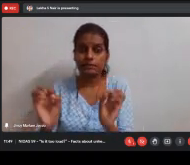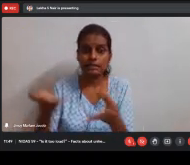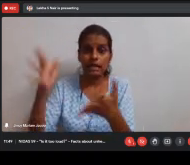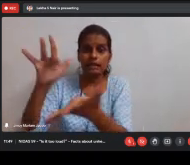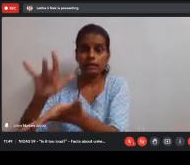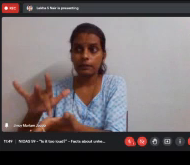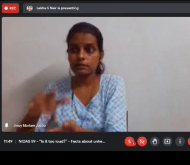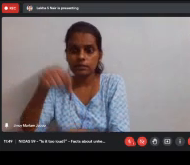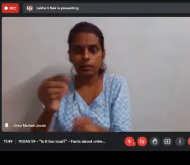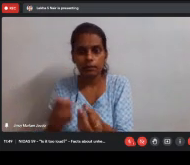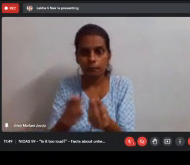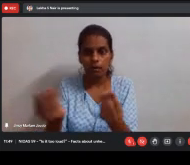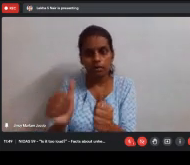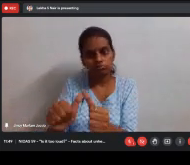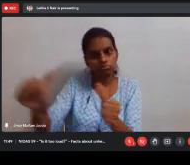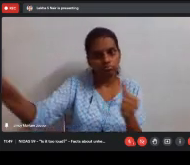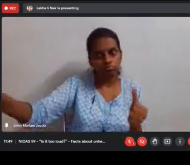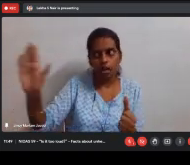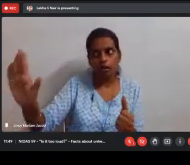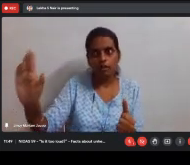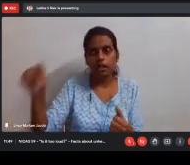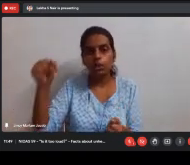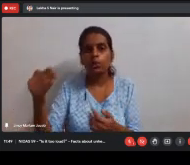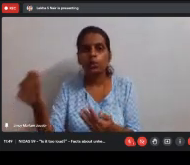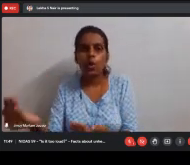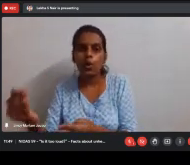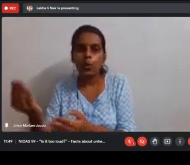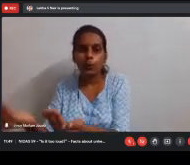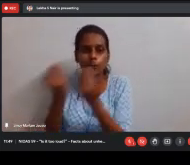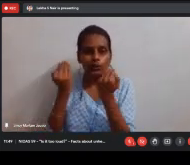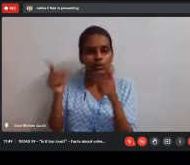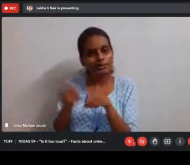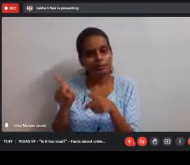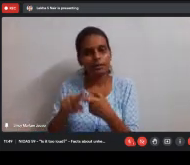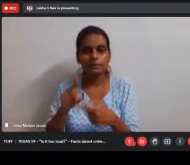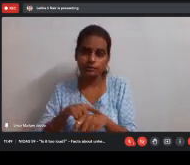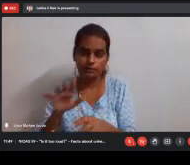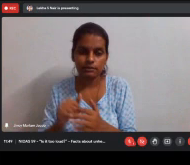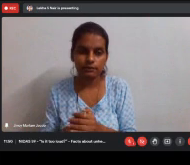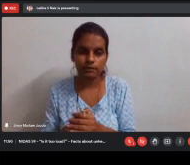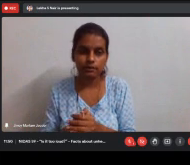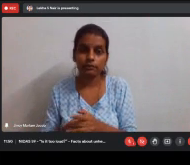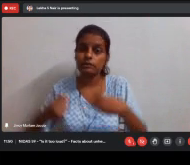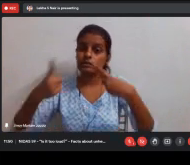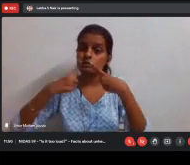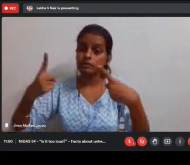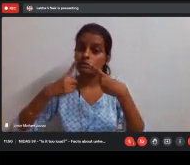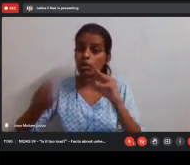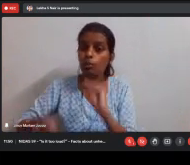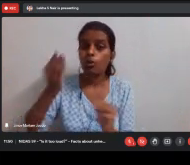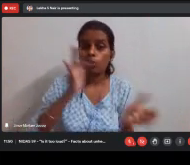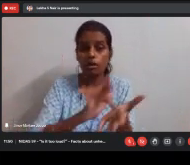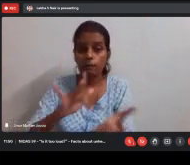ഒരു നോയ്സ് മെഷർ ചെയ്ത് നോക്കുക. കുറച്ചൊന്ന് ദൂരത്തിൽ നിന്നിട്ട് നിങ്ങൾ മെഷർ ചെയ്യുക, രണ്ടും തമ്മിൽ നല്ലൊരു വ്യത്യാസം കാണും. അപ്പോ